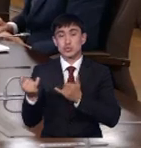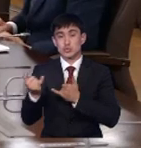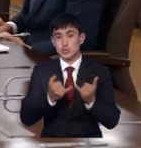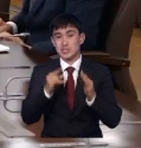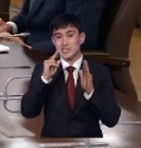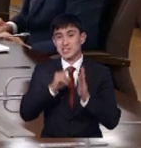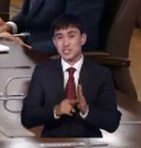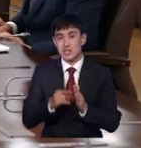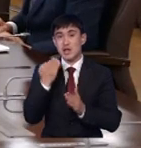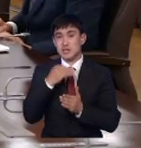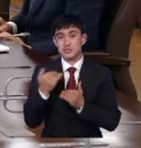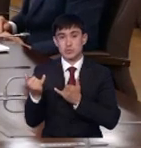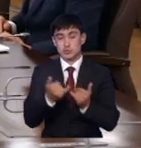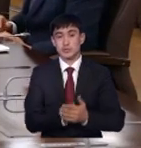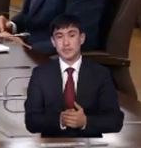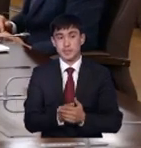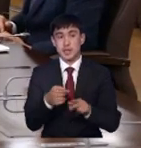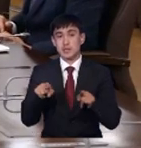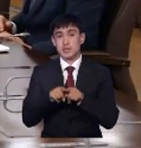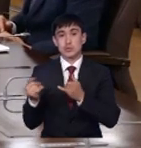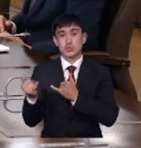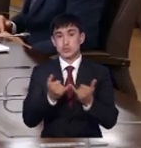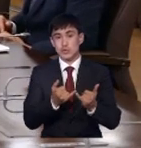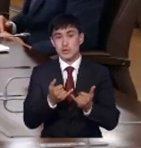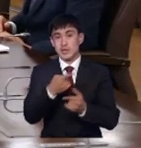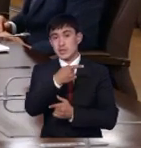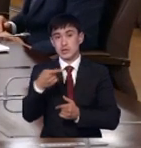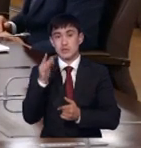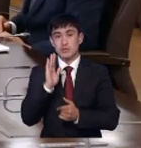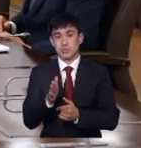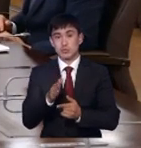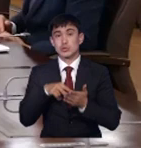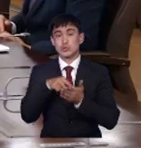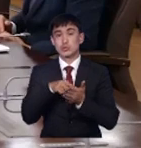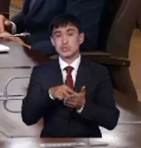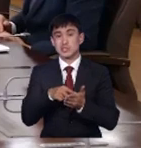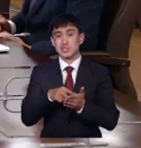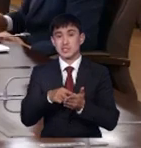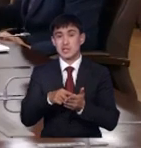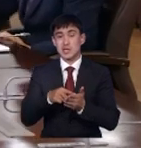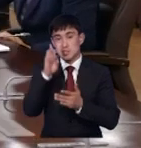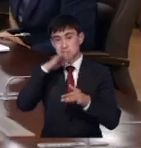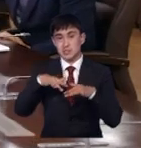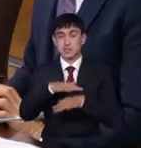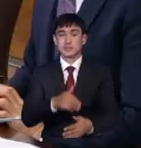и снижению качества обслуживания. Такие условия негативно влияют на туристический имидж